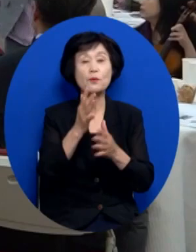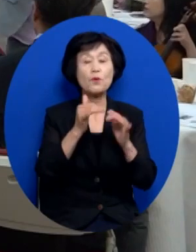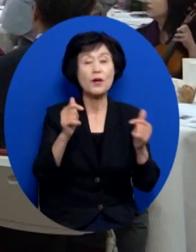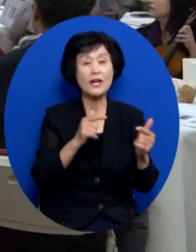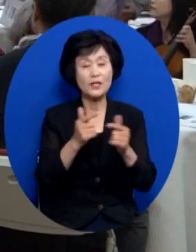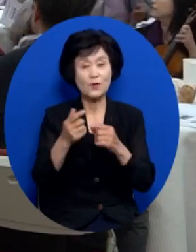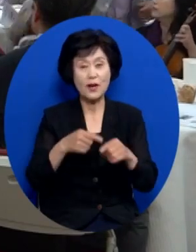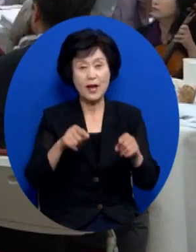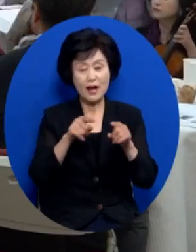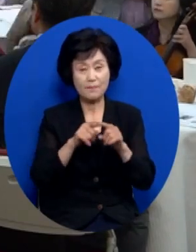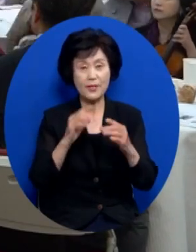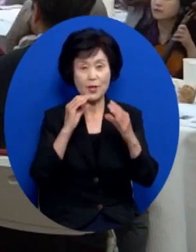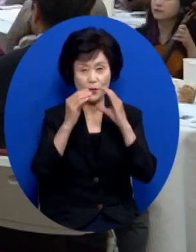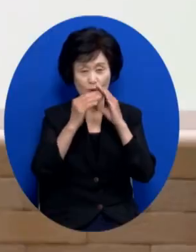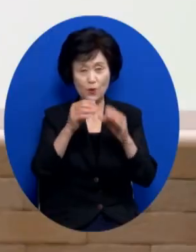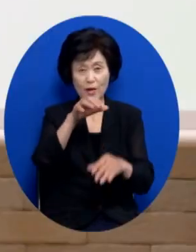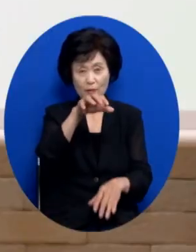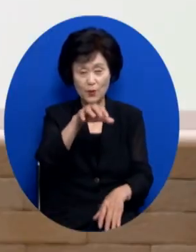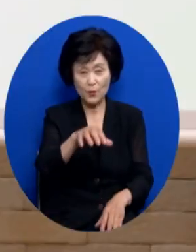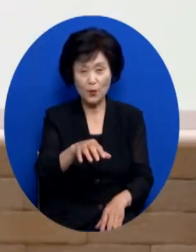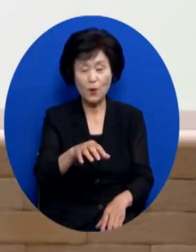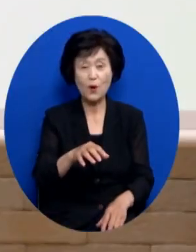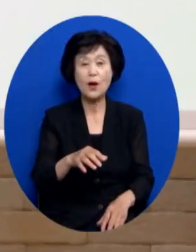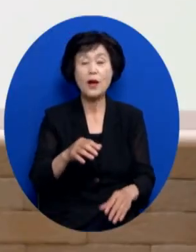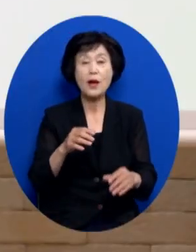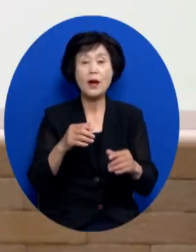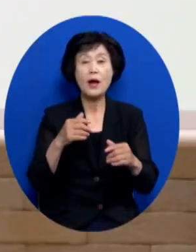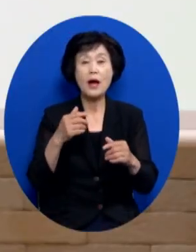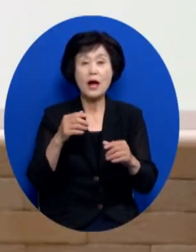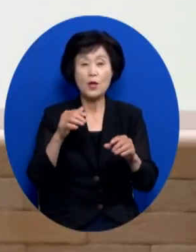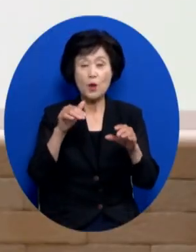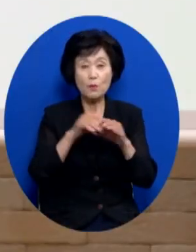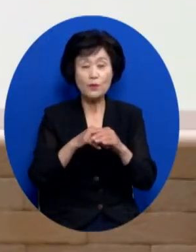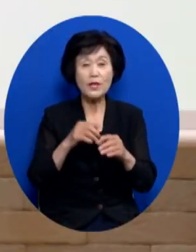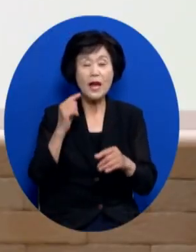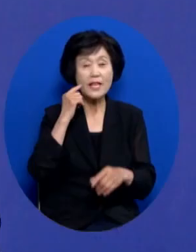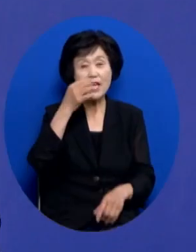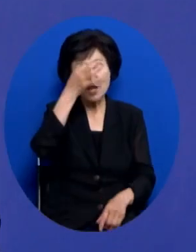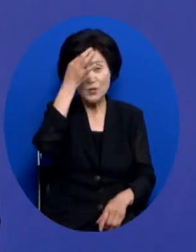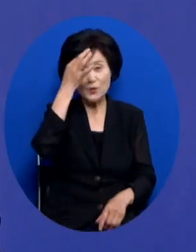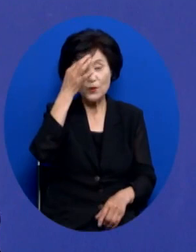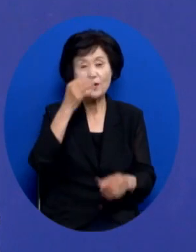장으로 해마다 목회 안에 예술의 참여와 효과를 모색하고 있습니다.